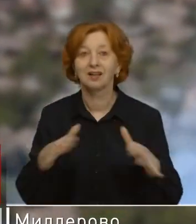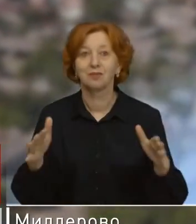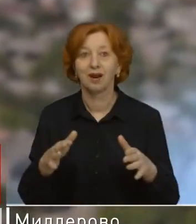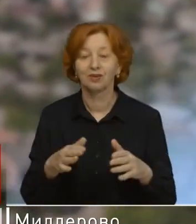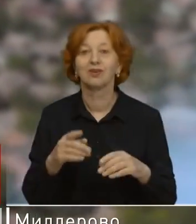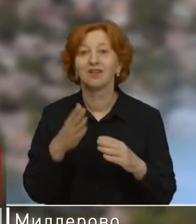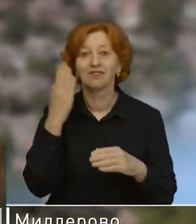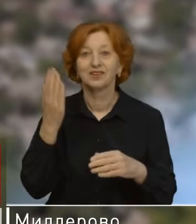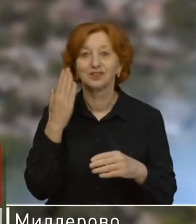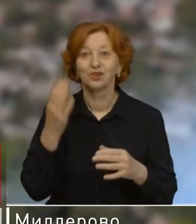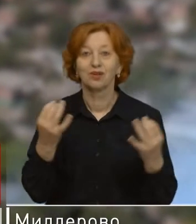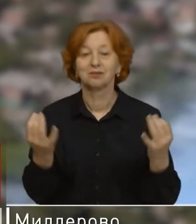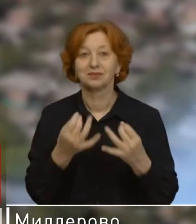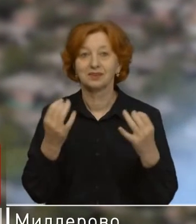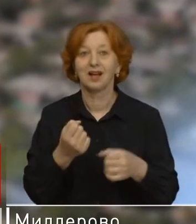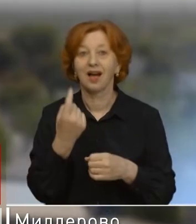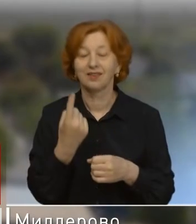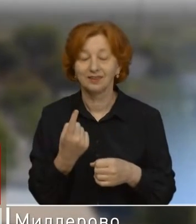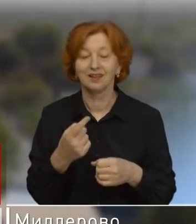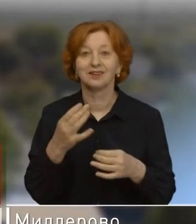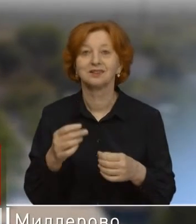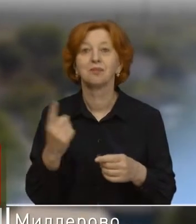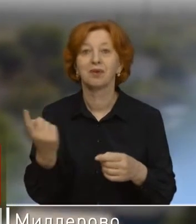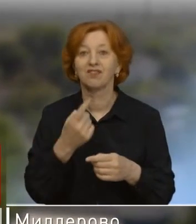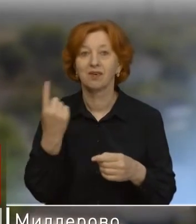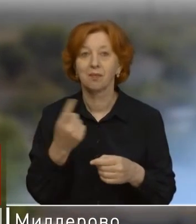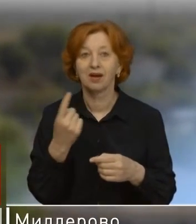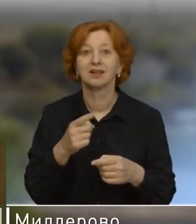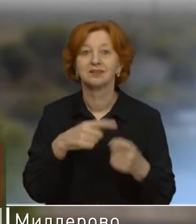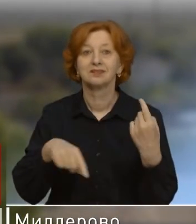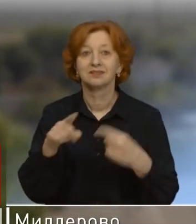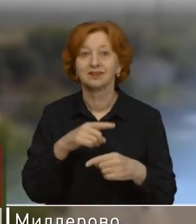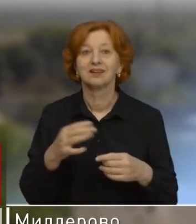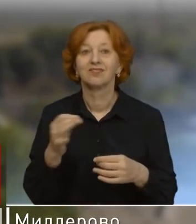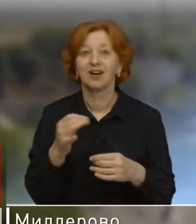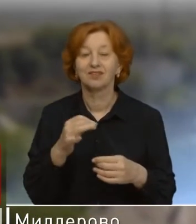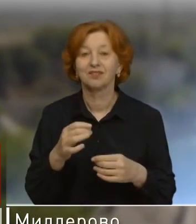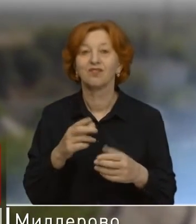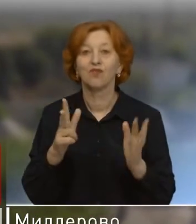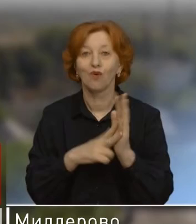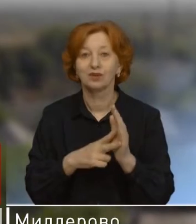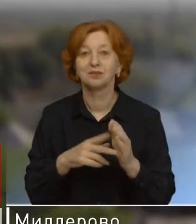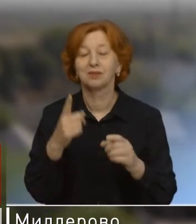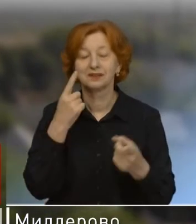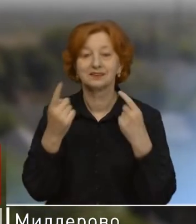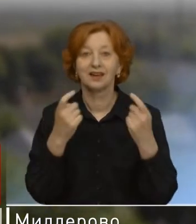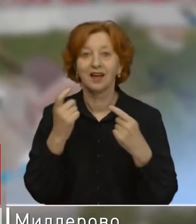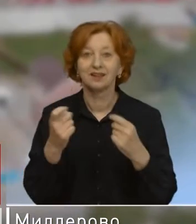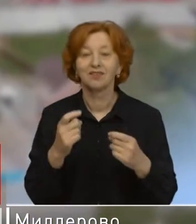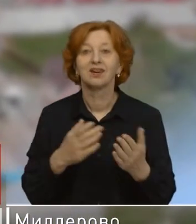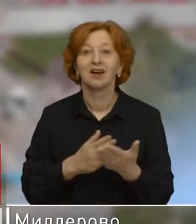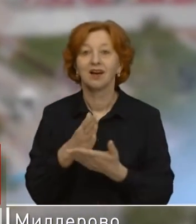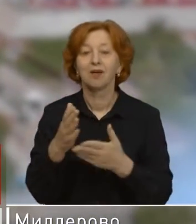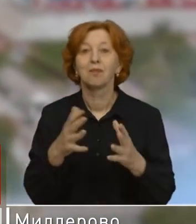– Веселый, их в Донском регионе 11, Первомайский – 10 штук и Ивановка – 8. По данным исследования